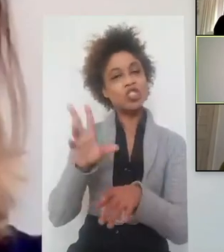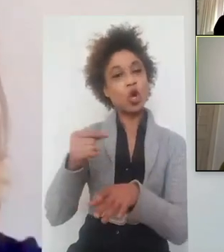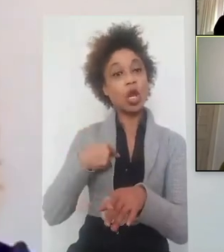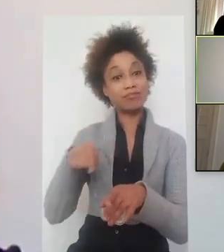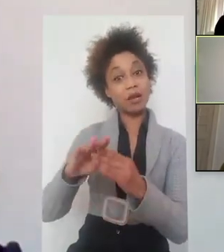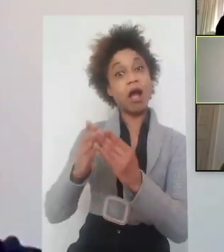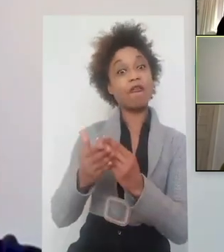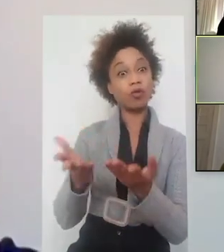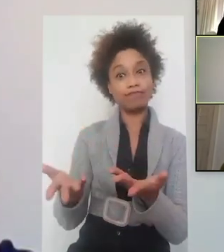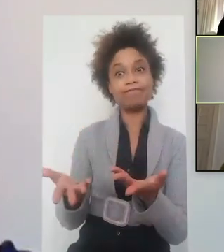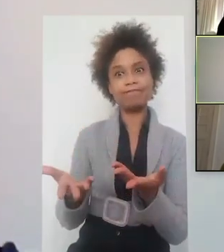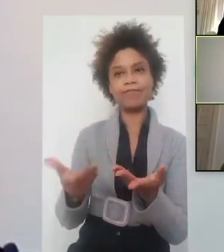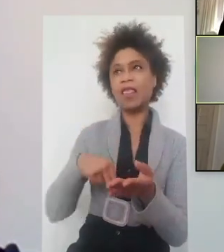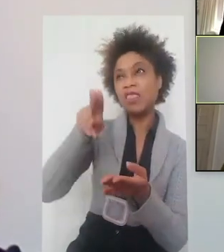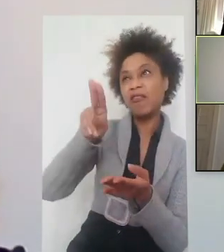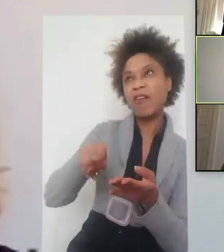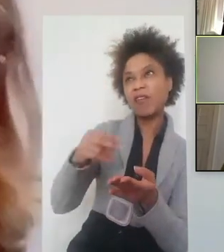ik niet. Maar